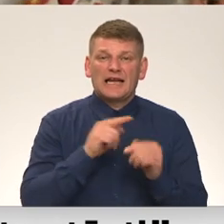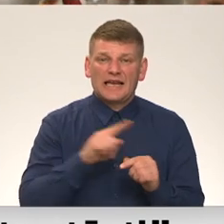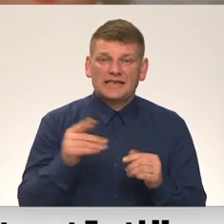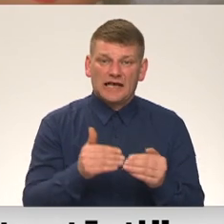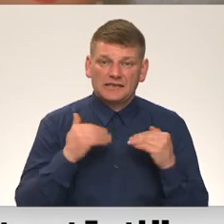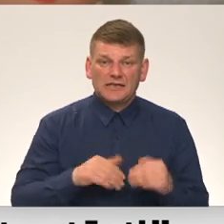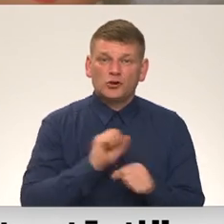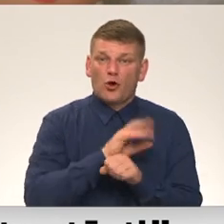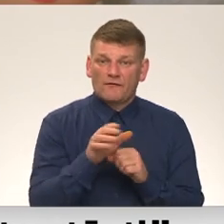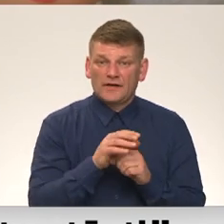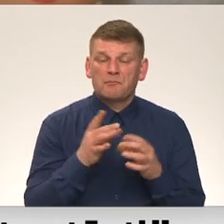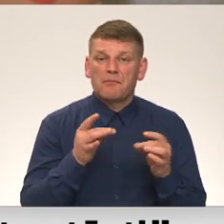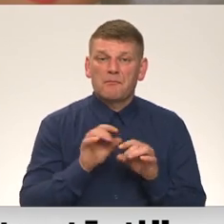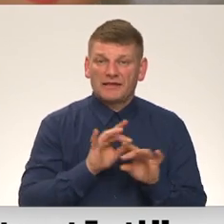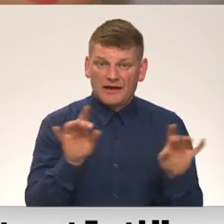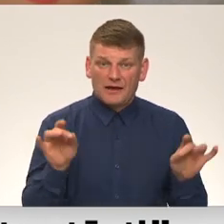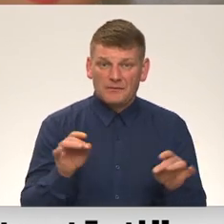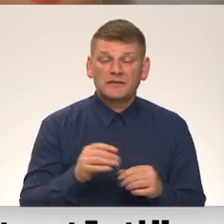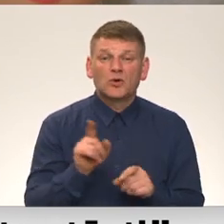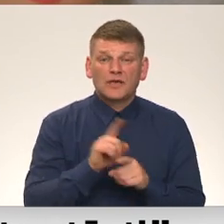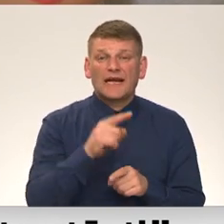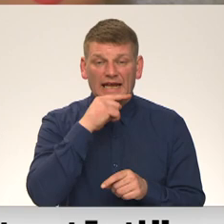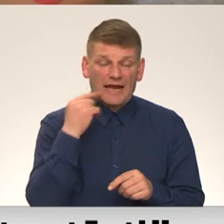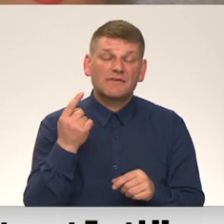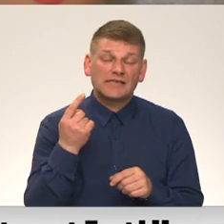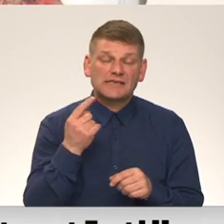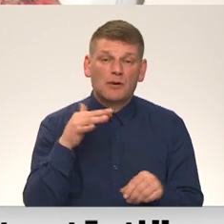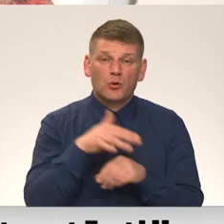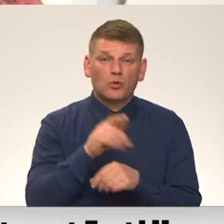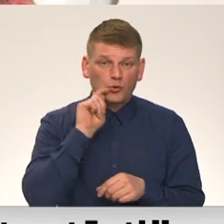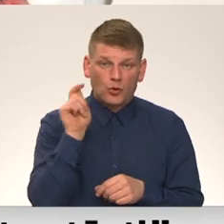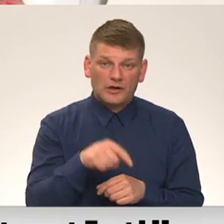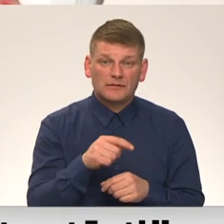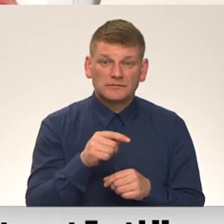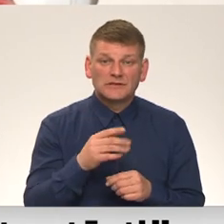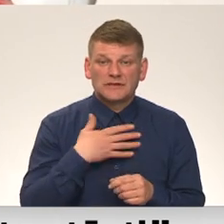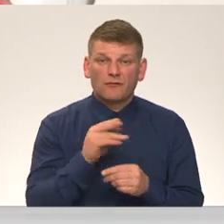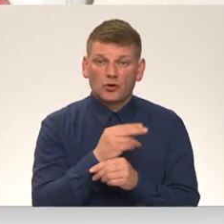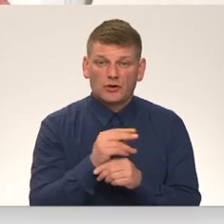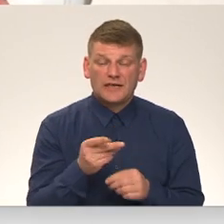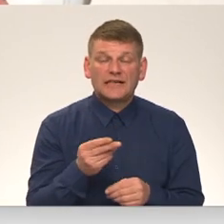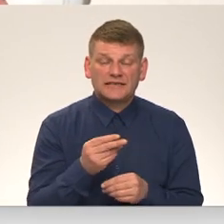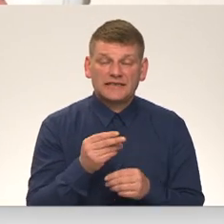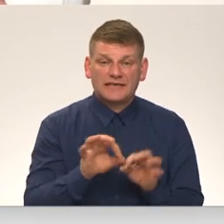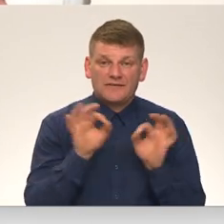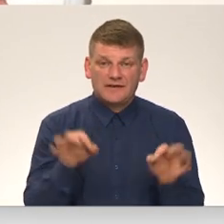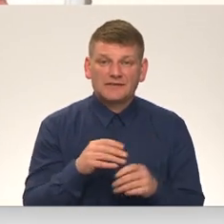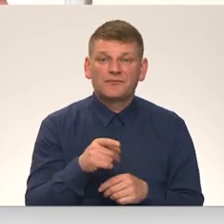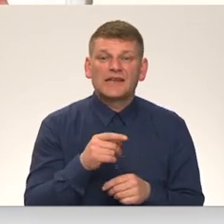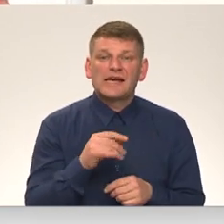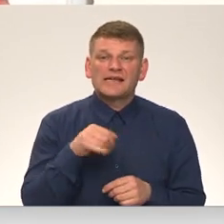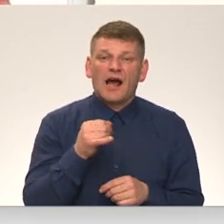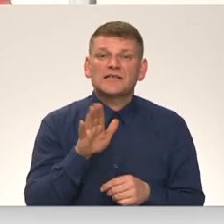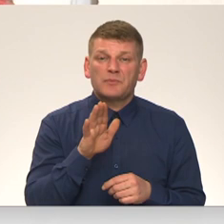ierobežojums. Savas korekcijas ieviesas arī Krievijas iebrukums Ukrainā. Jānis Bita mums savā laikā uzdāvināja lēlīti